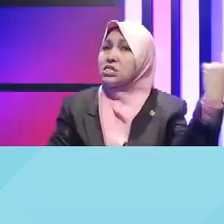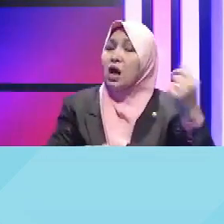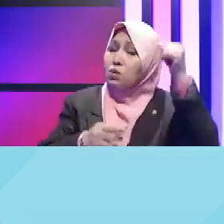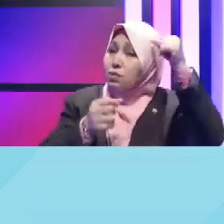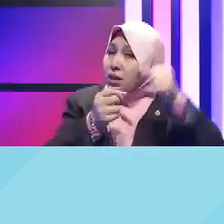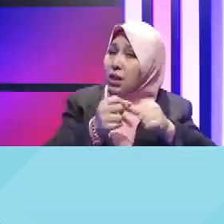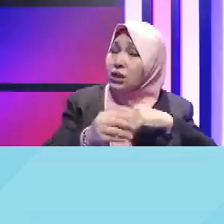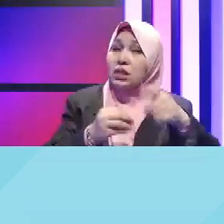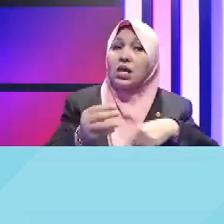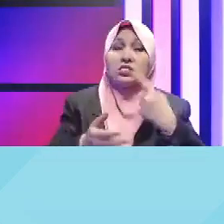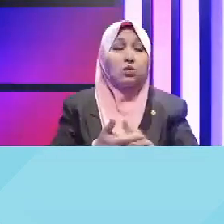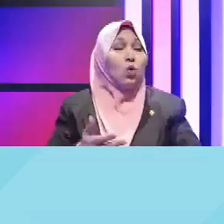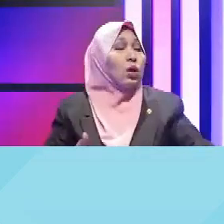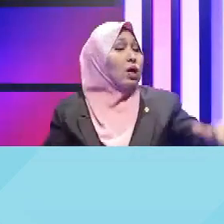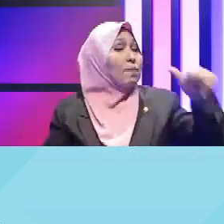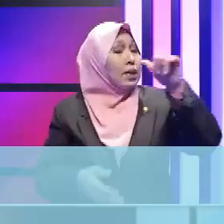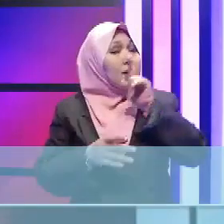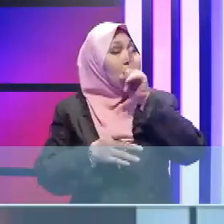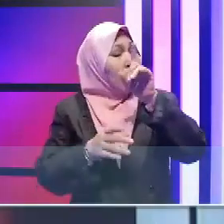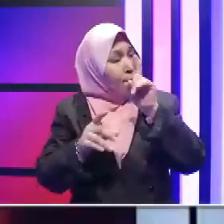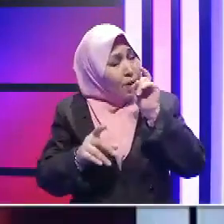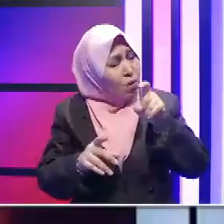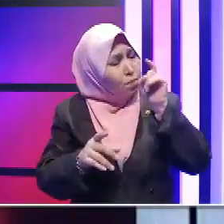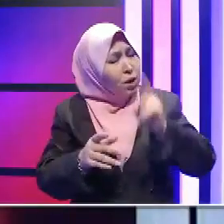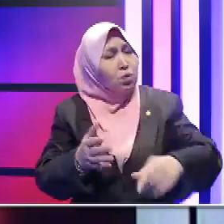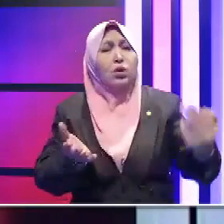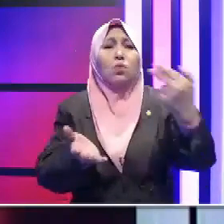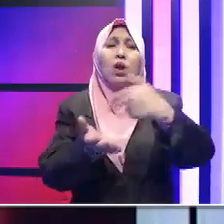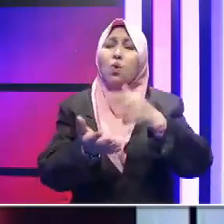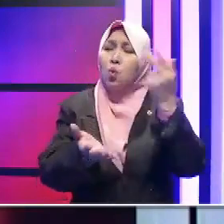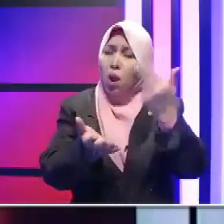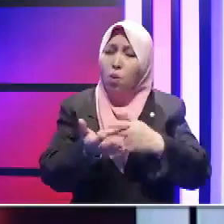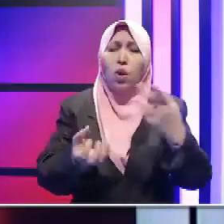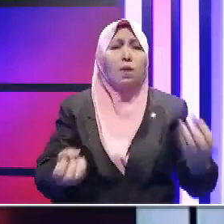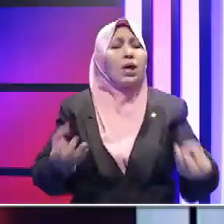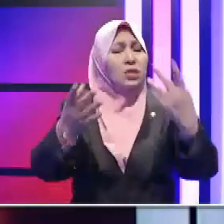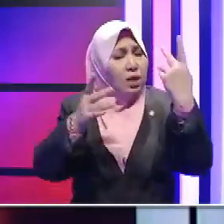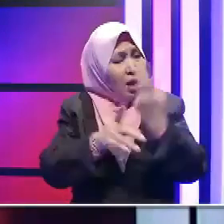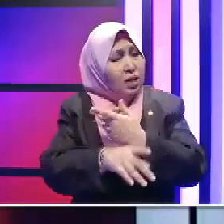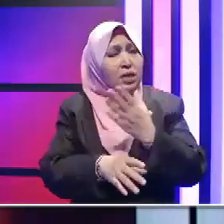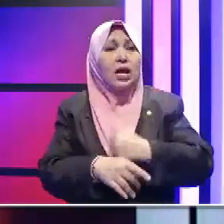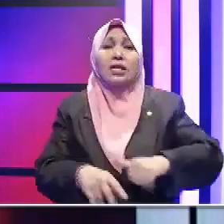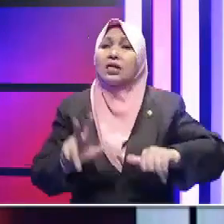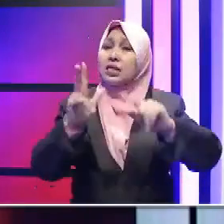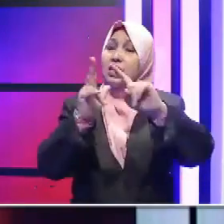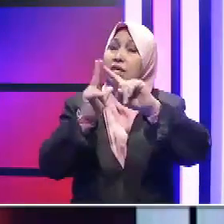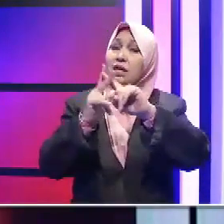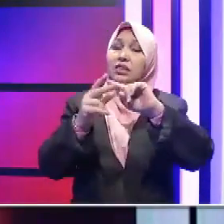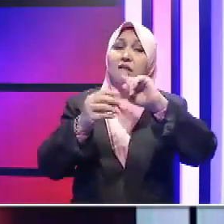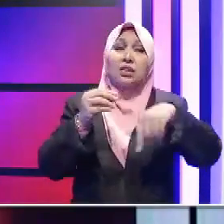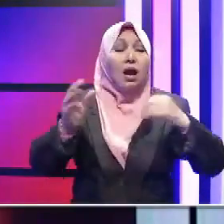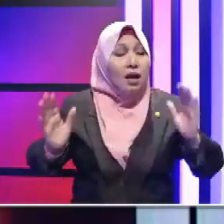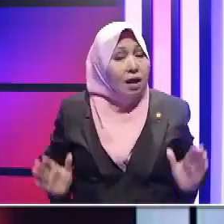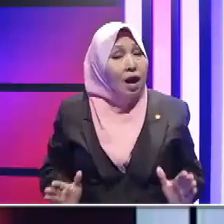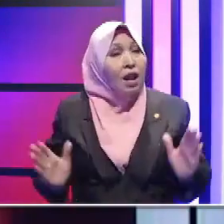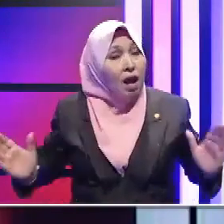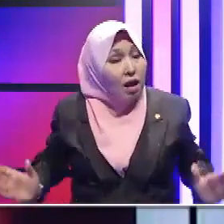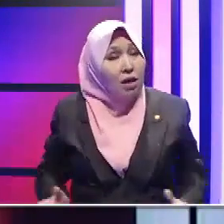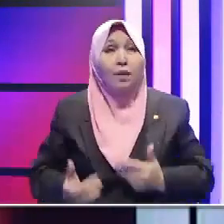tentang sesuatu kebenaran kalau perlu diulang-ulang inilah beberapa kali dan yang ketiganya mengenai tentang galakkan